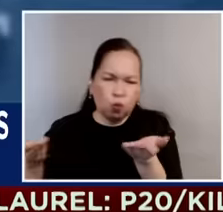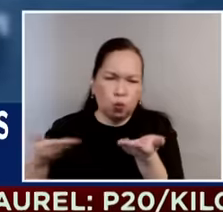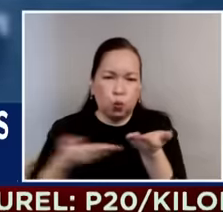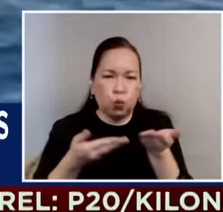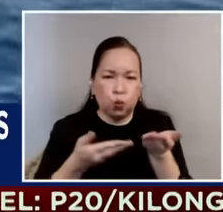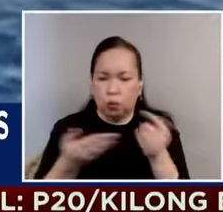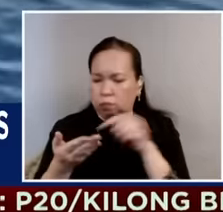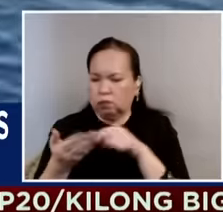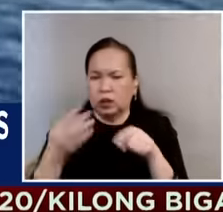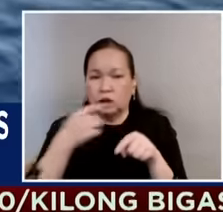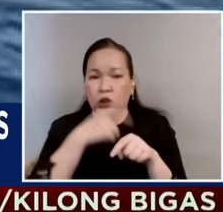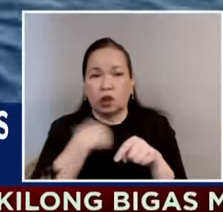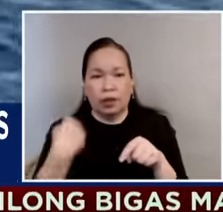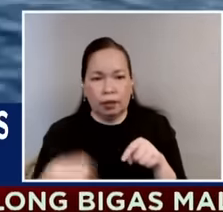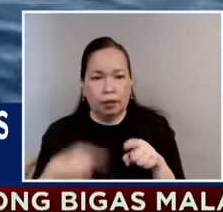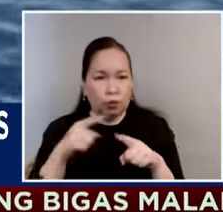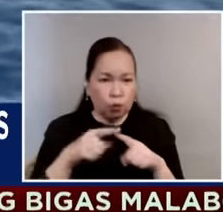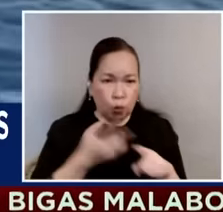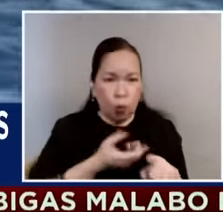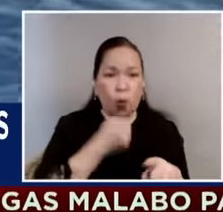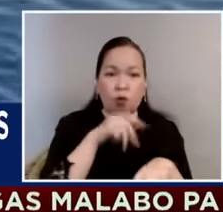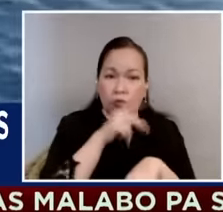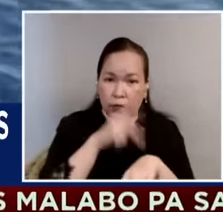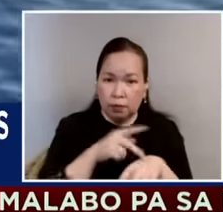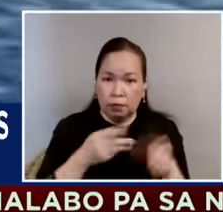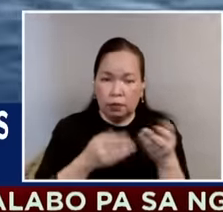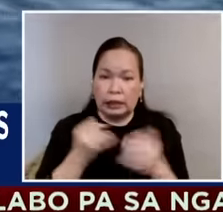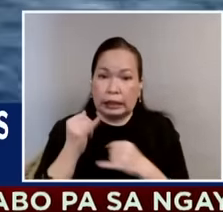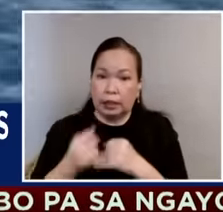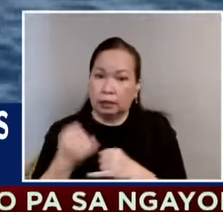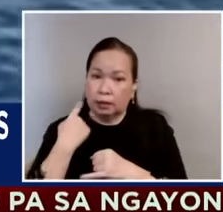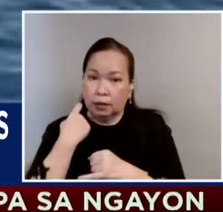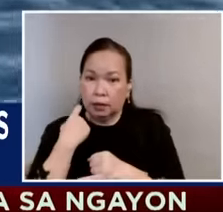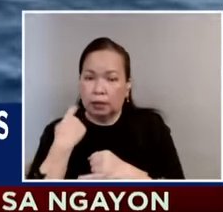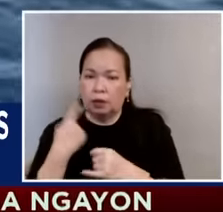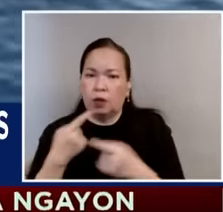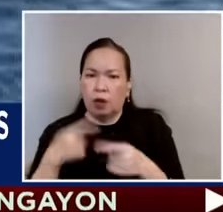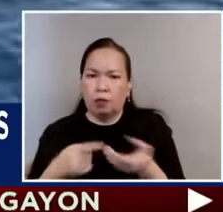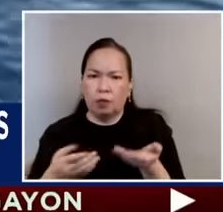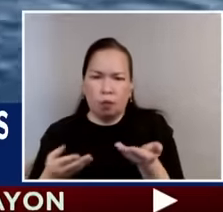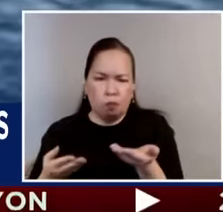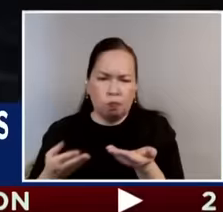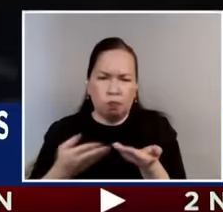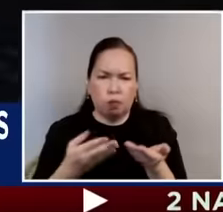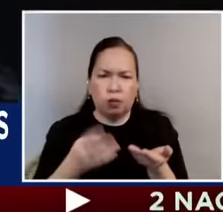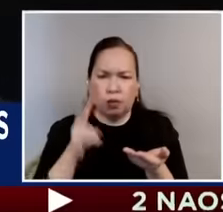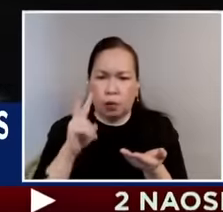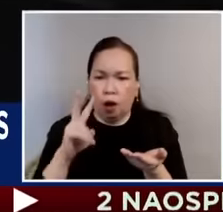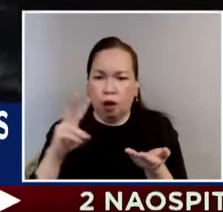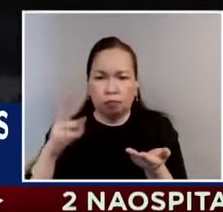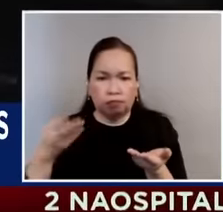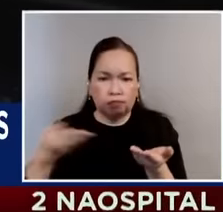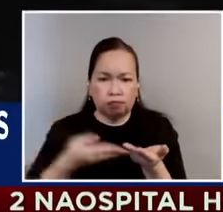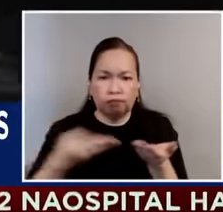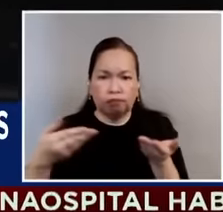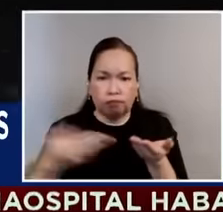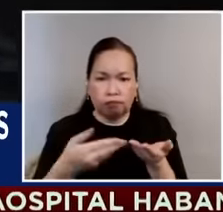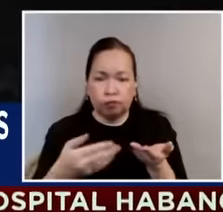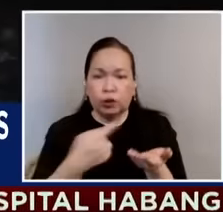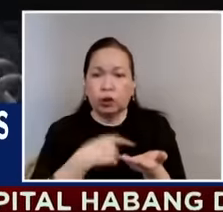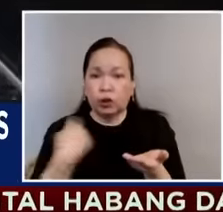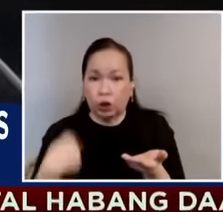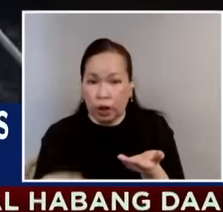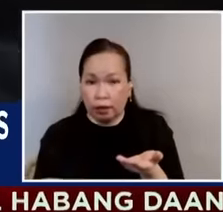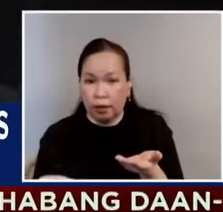ng Pilipinas. Pinakahuli rito ang insidente ng pagbangga ng 2 barko ng China Coast Guard at Chinese Maritime